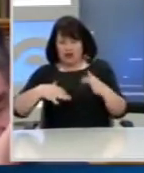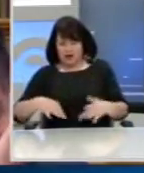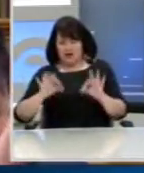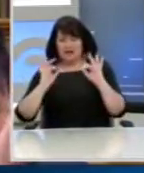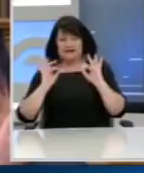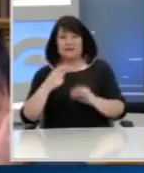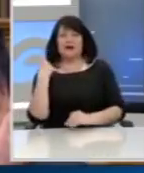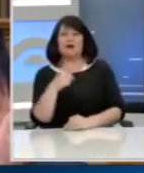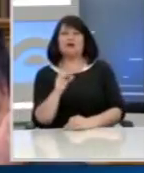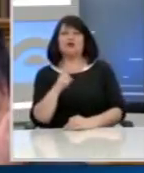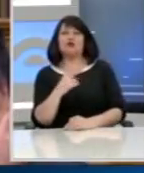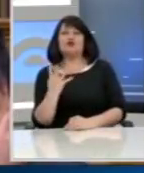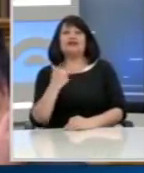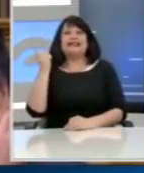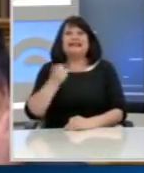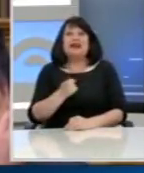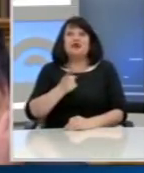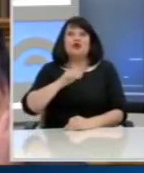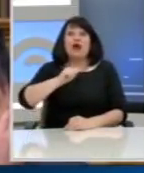ήταν στο 124% του ΑΕΠ.